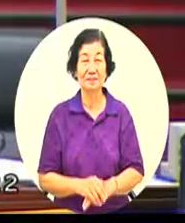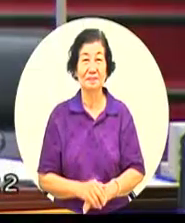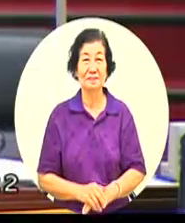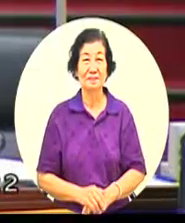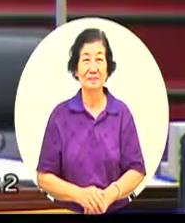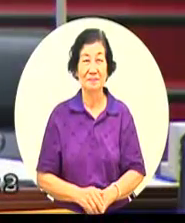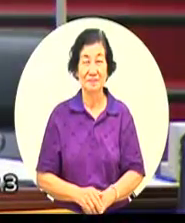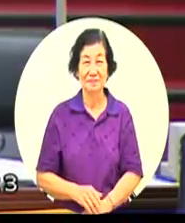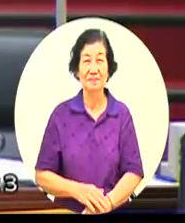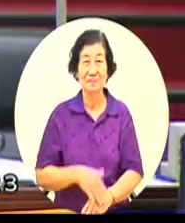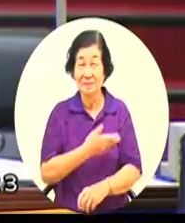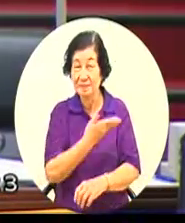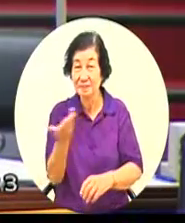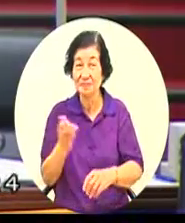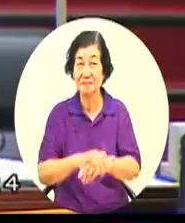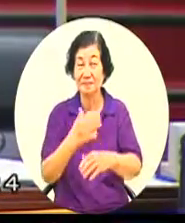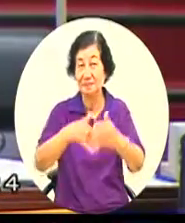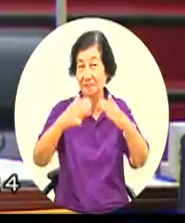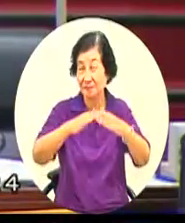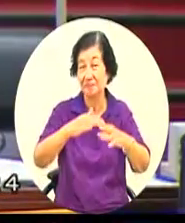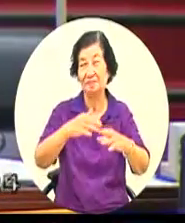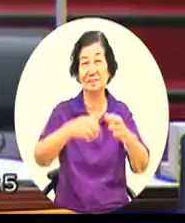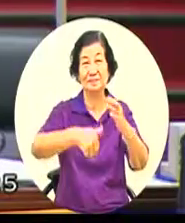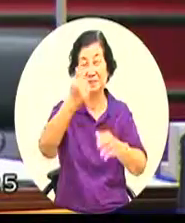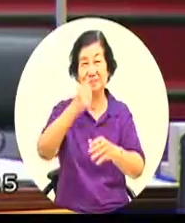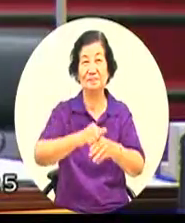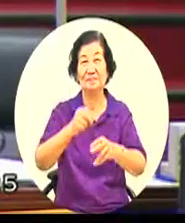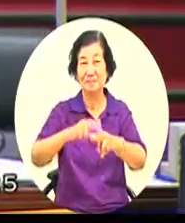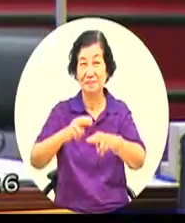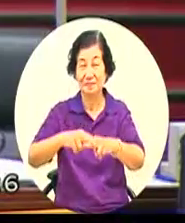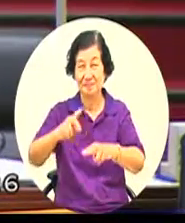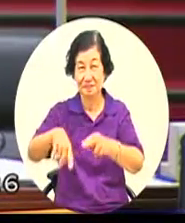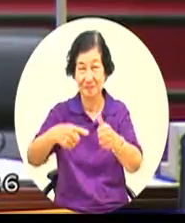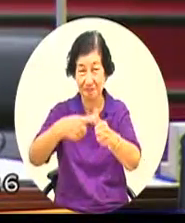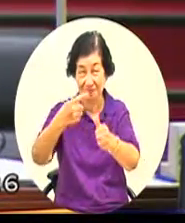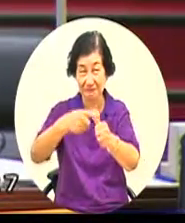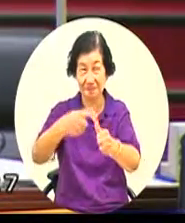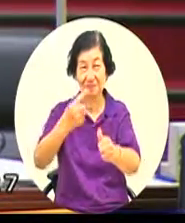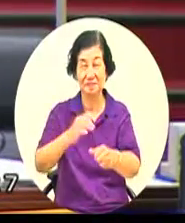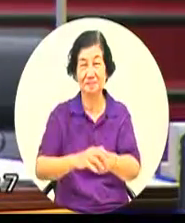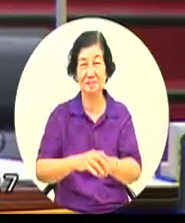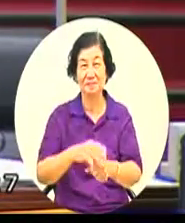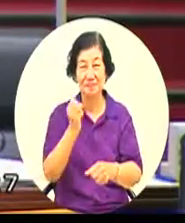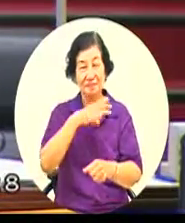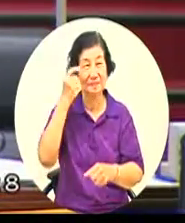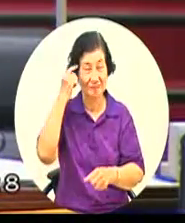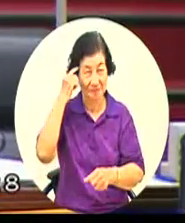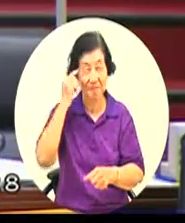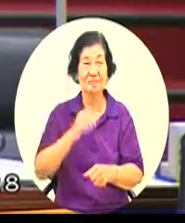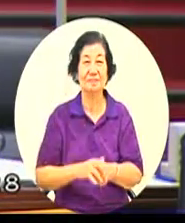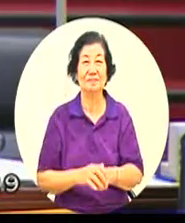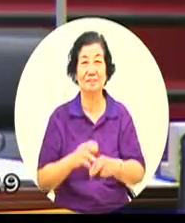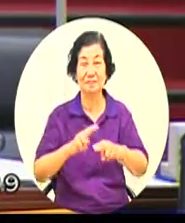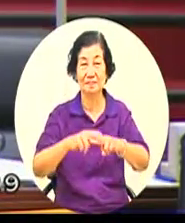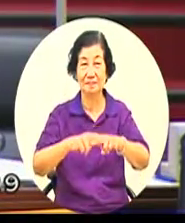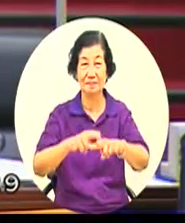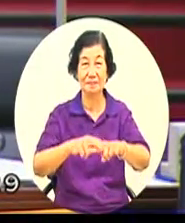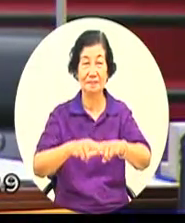你们让个位置给校长坐了，来。 校长，请过来第一排。 不要紧了，你坐一下，拍谁了？来，